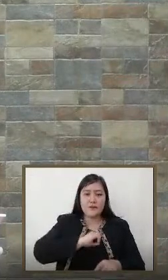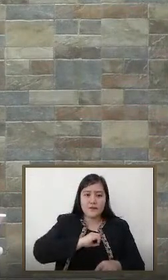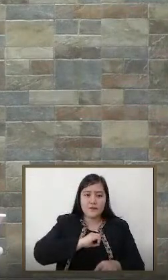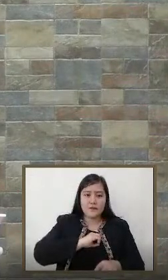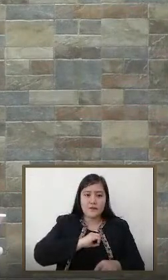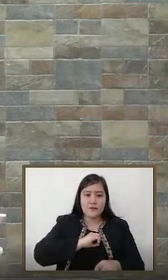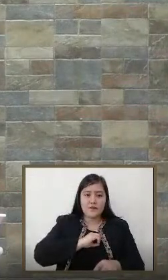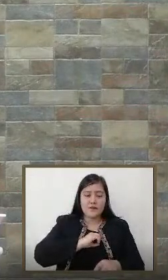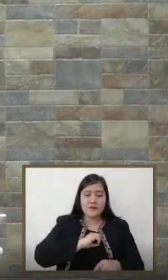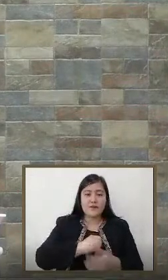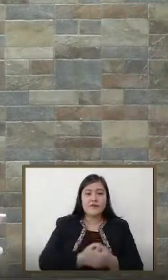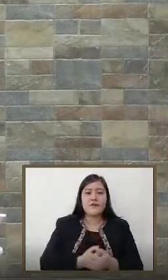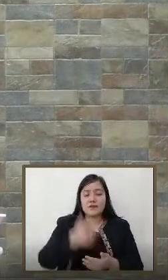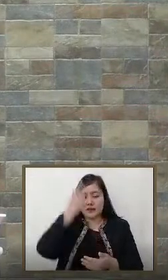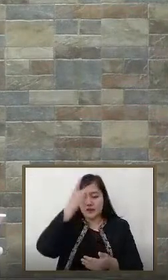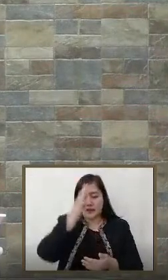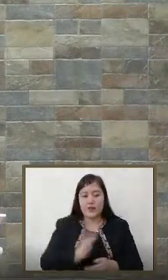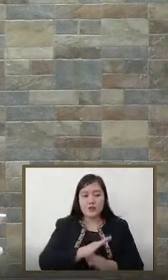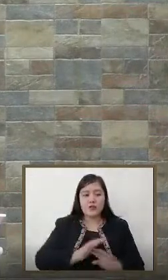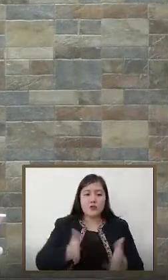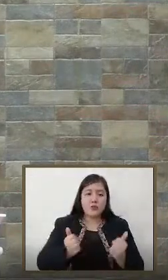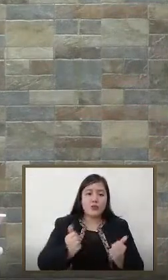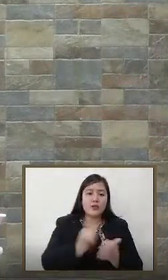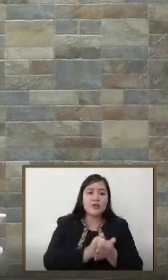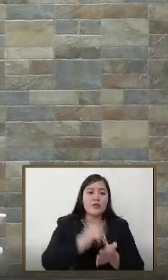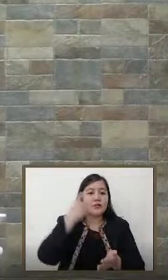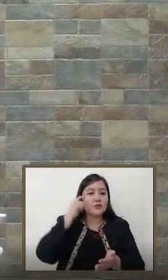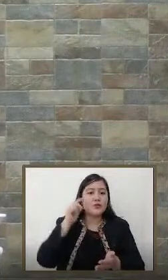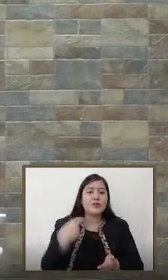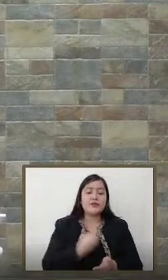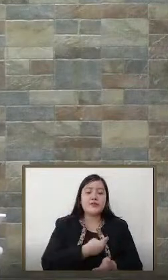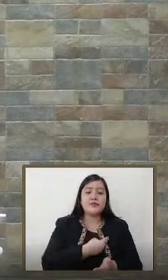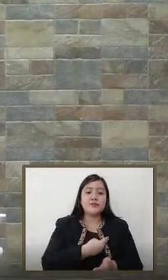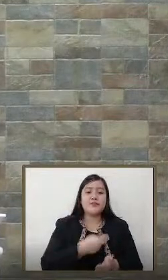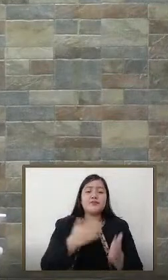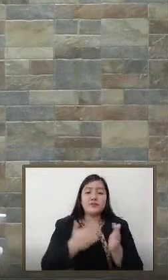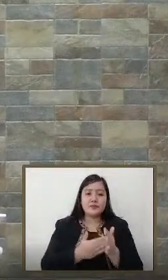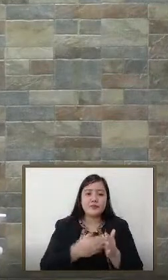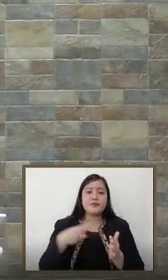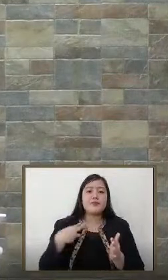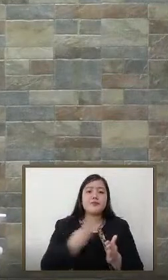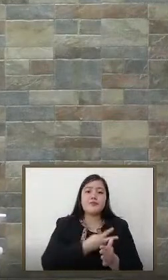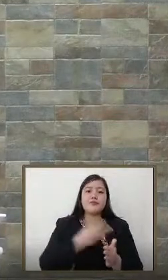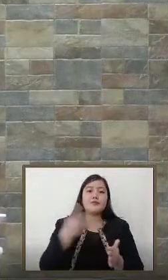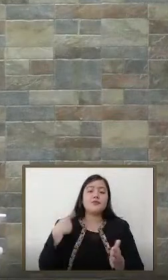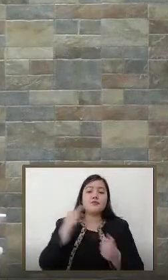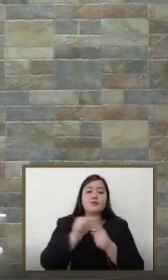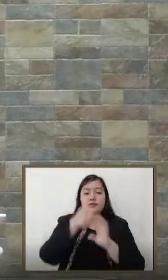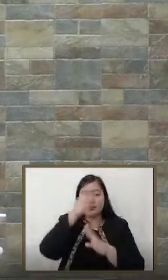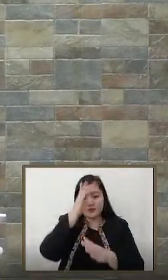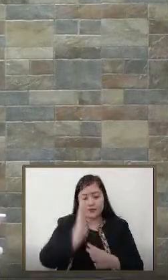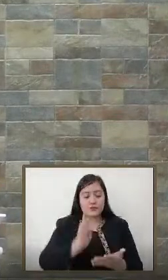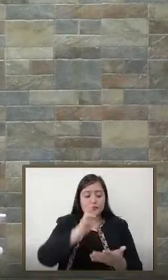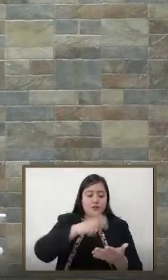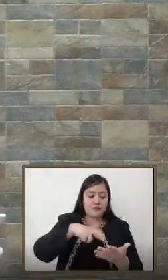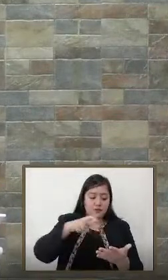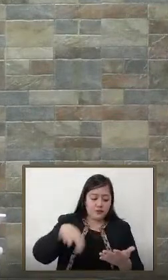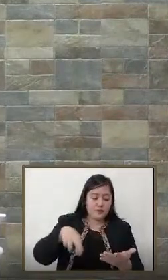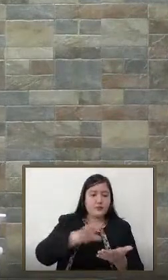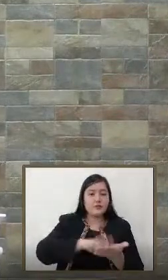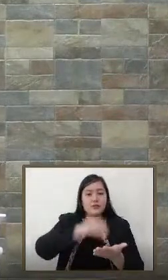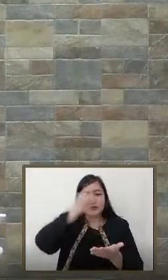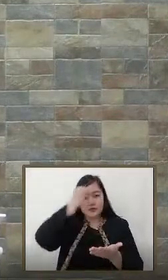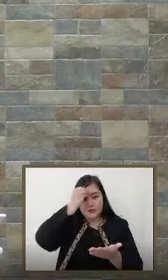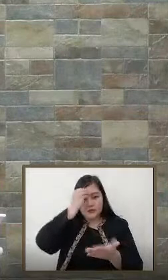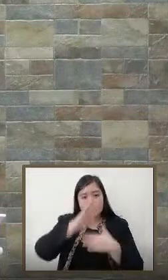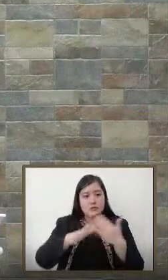atin. Kaya nga tayo may salita ng Diyos, meron tayong nababasa, meron tayong naririnig. Ang kailangan lang natin talaga is